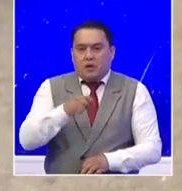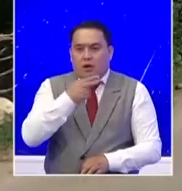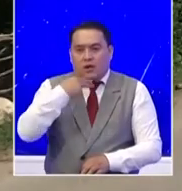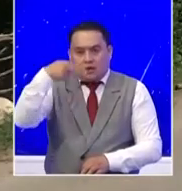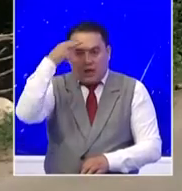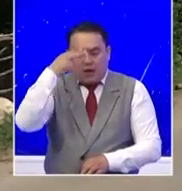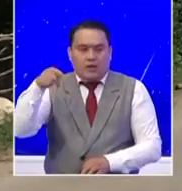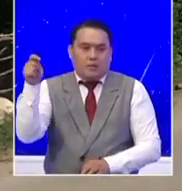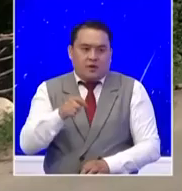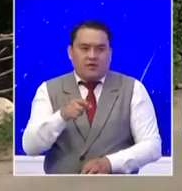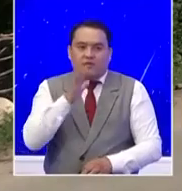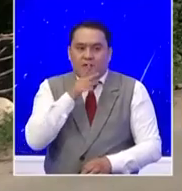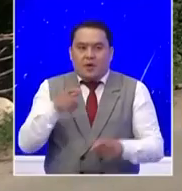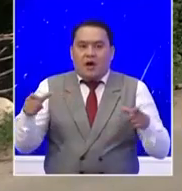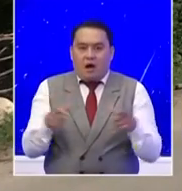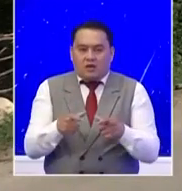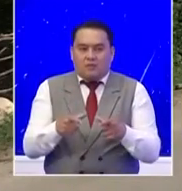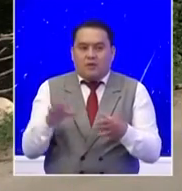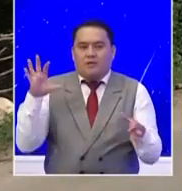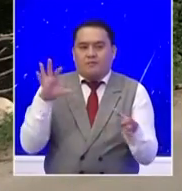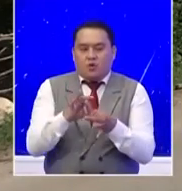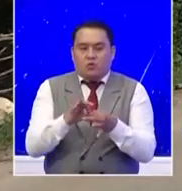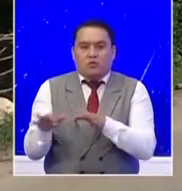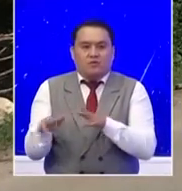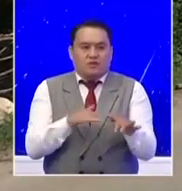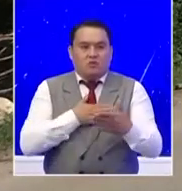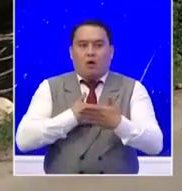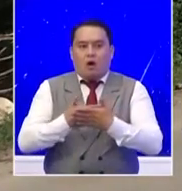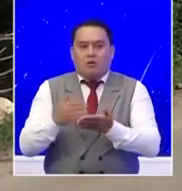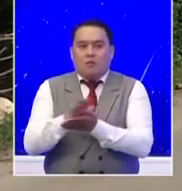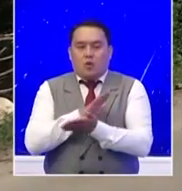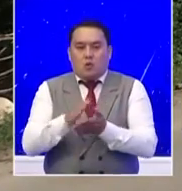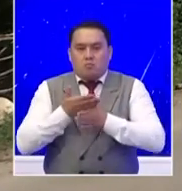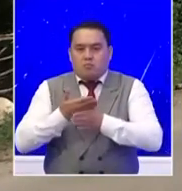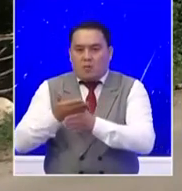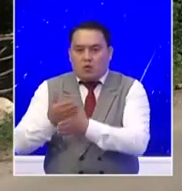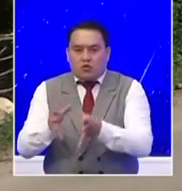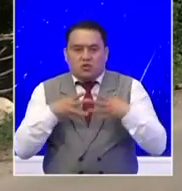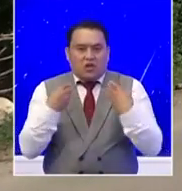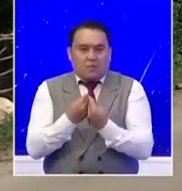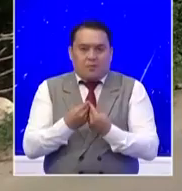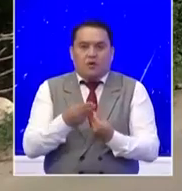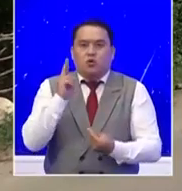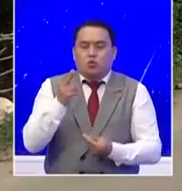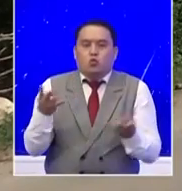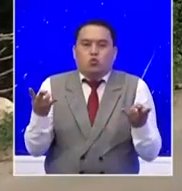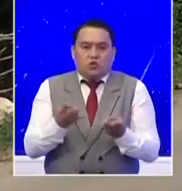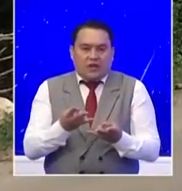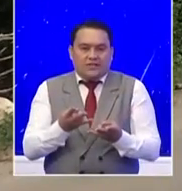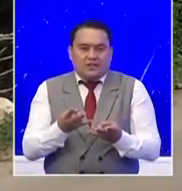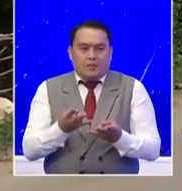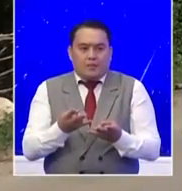время карантина. Решил присоединиться к движению волонтерскому, помогать семьям, кто нуждается. Потому